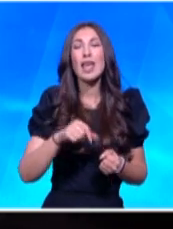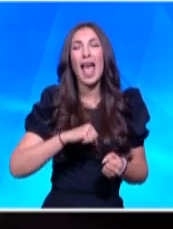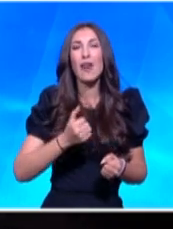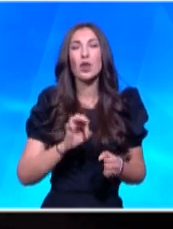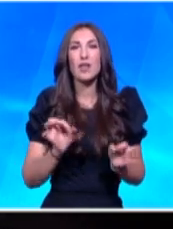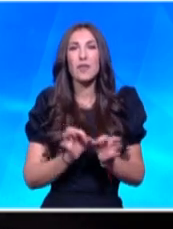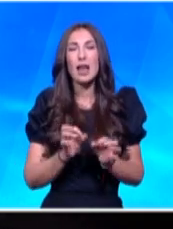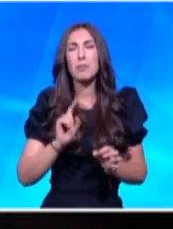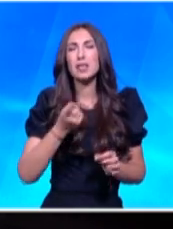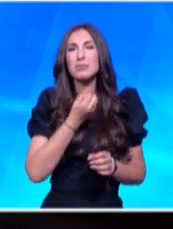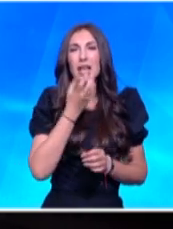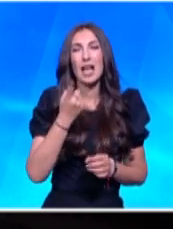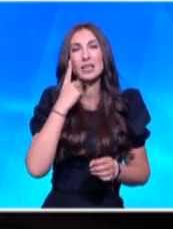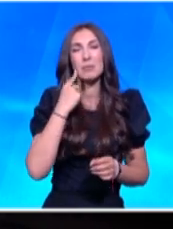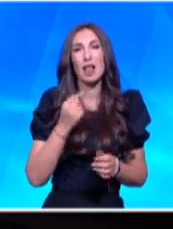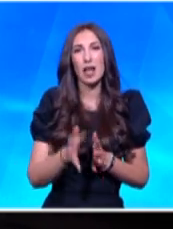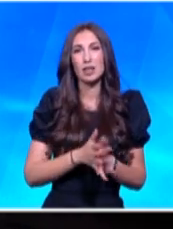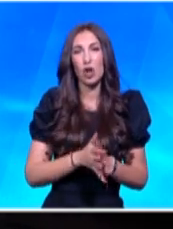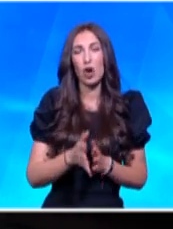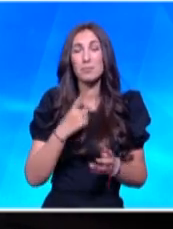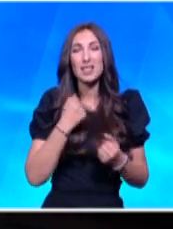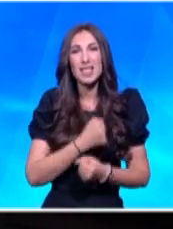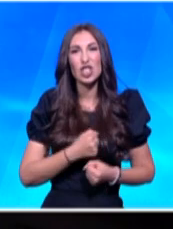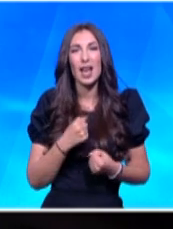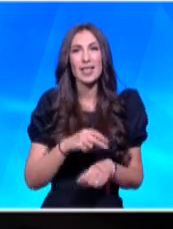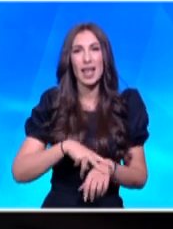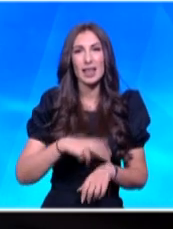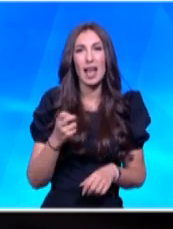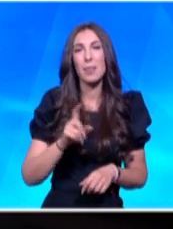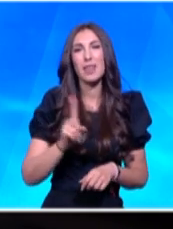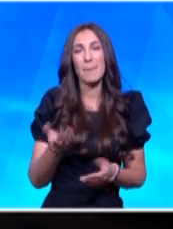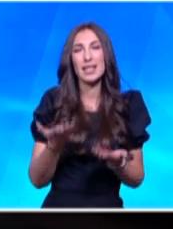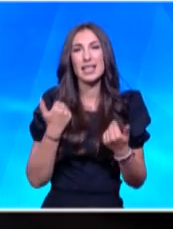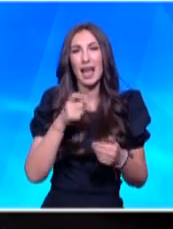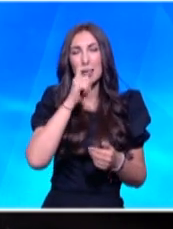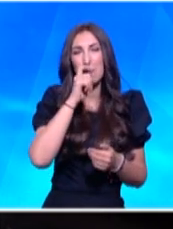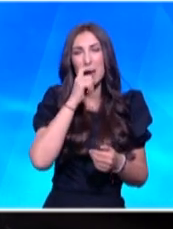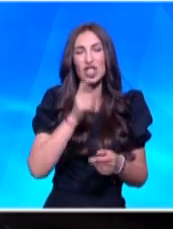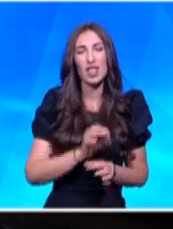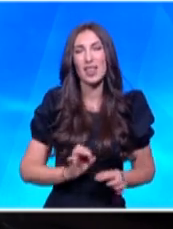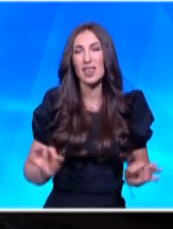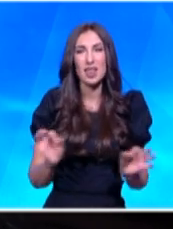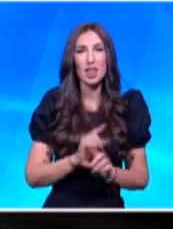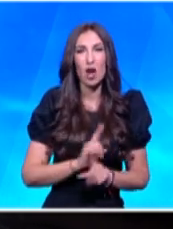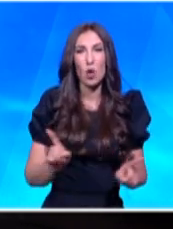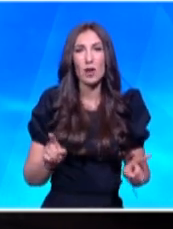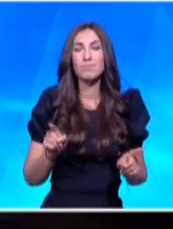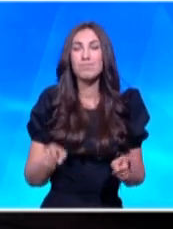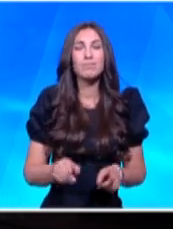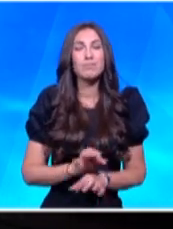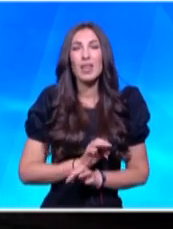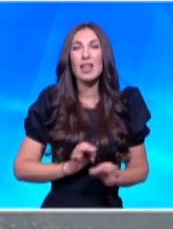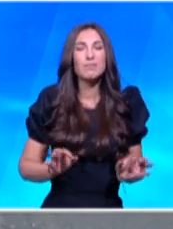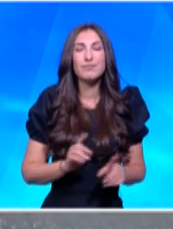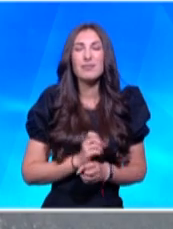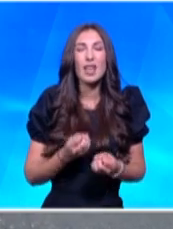прекрасни млади хора. За съжаление, да, те няма да станат бащи никога. Невероятна е